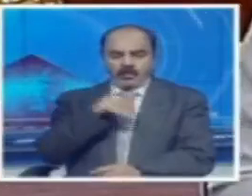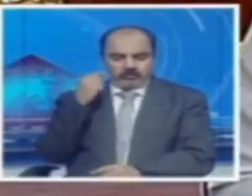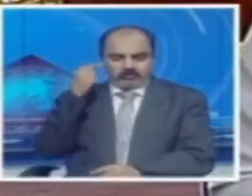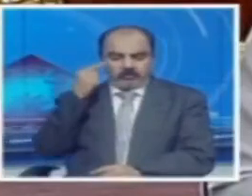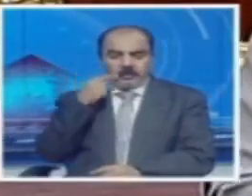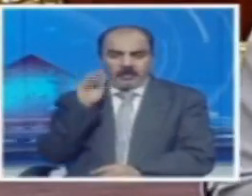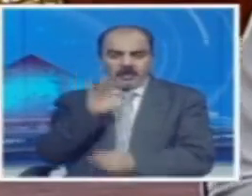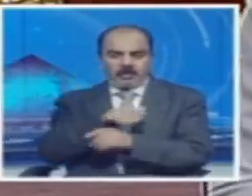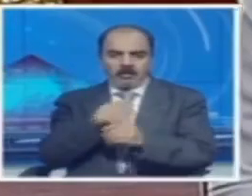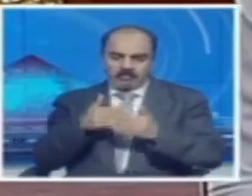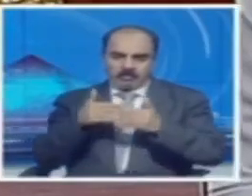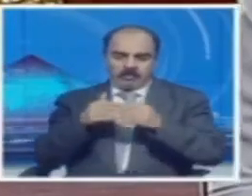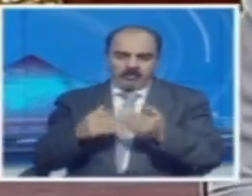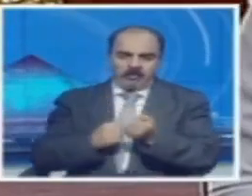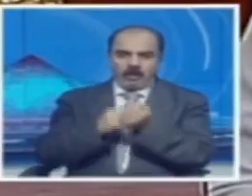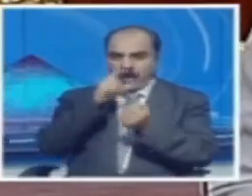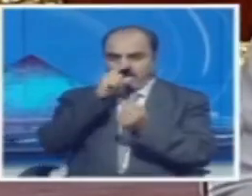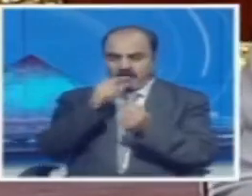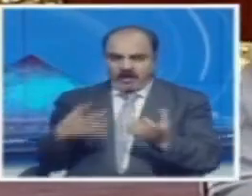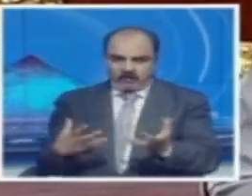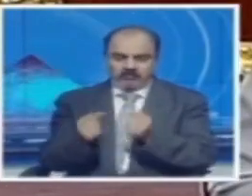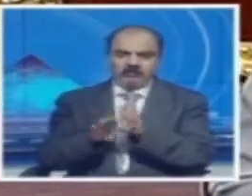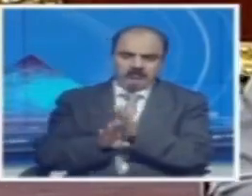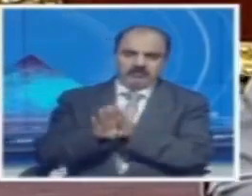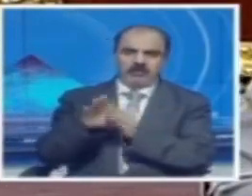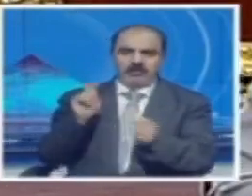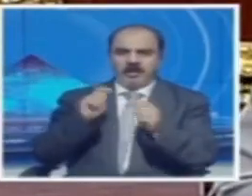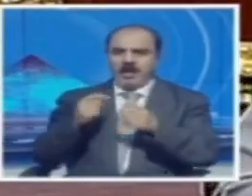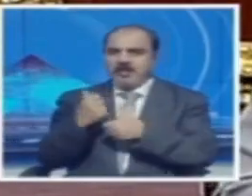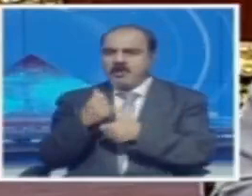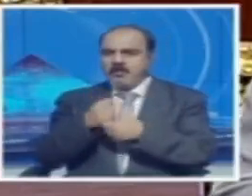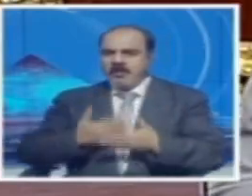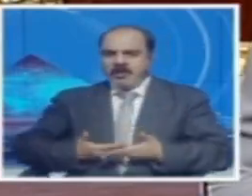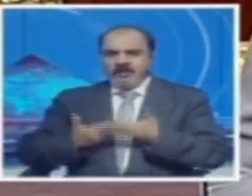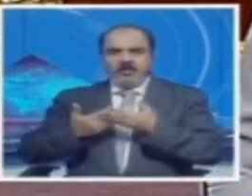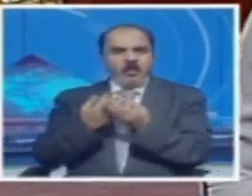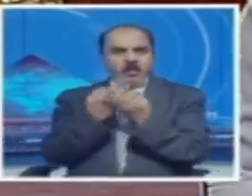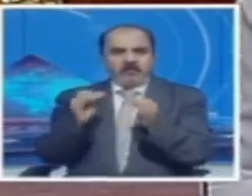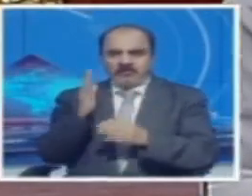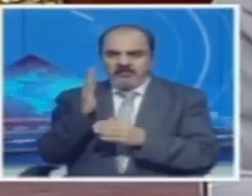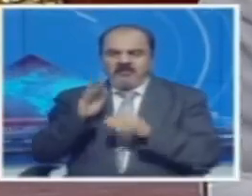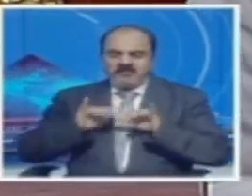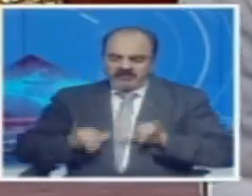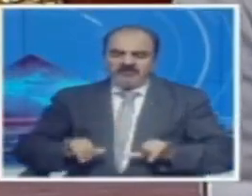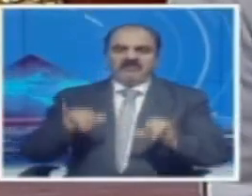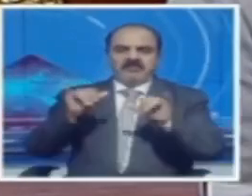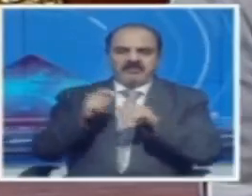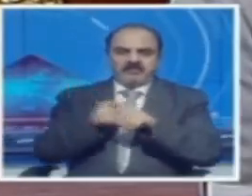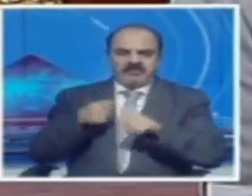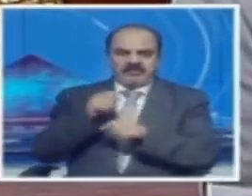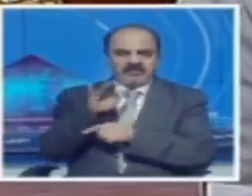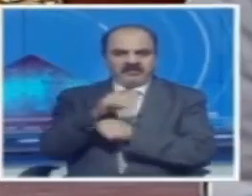التوجه الاستراتيجي لتنمية القرى المصرية وتوفير احتياجاتها من الخدمات والبنية الأساسية، إلى جانب